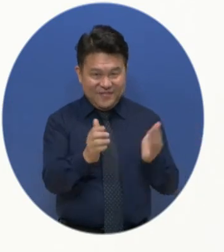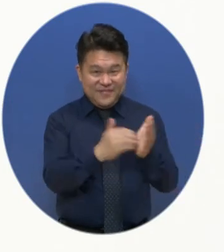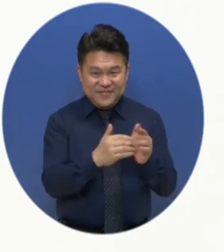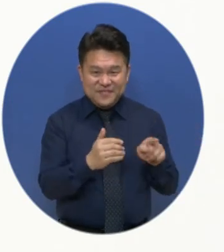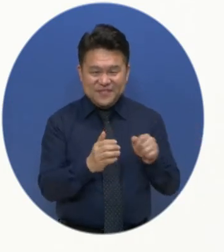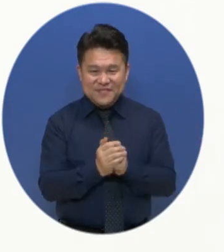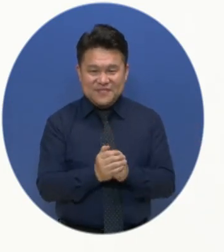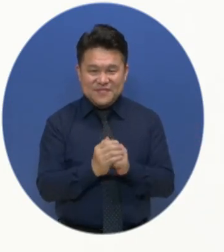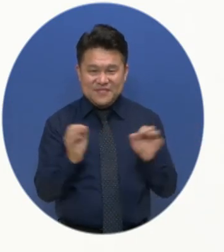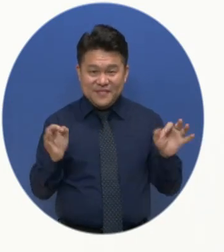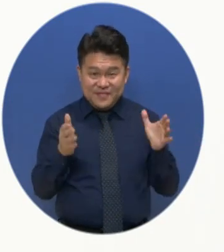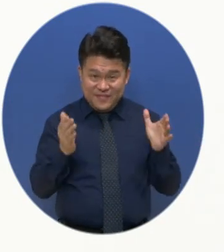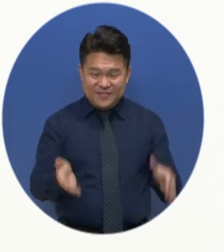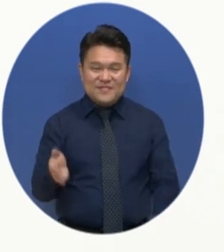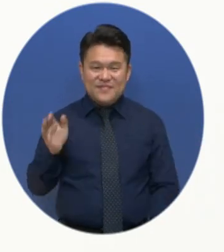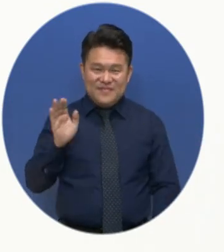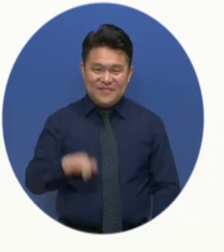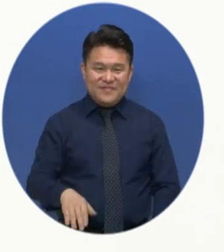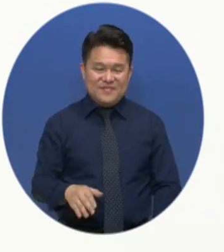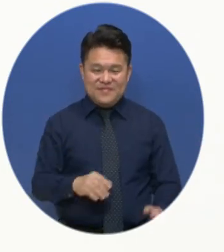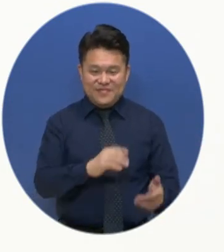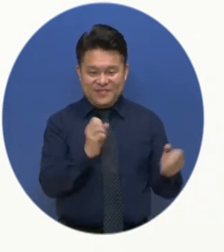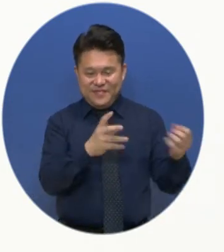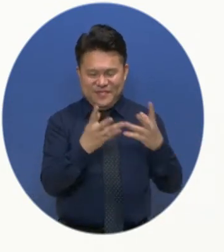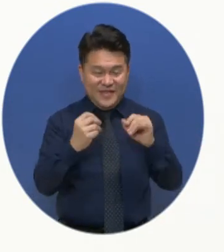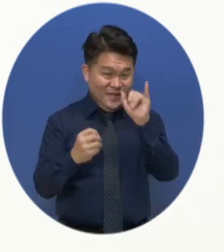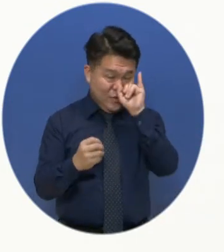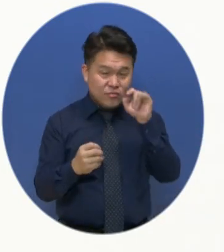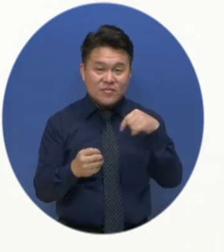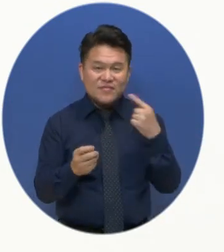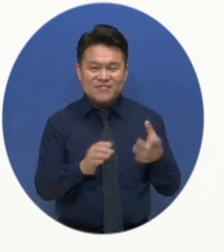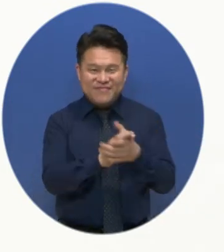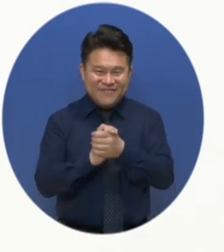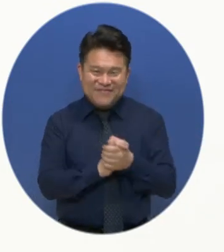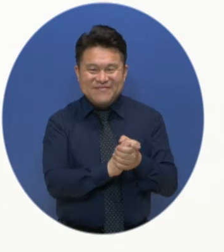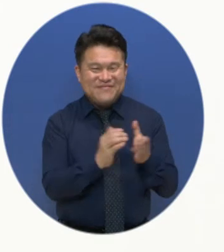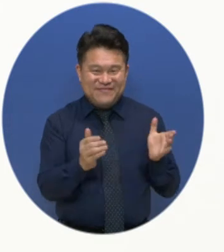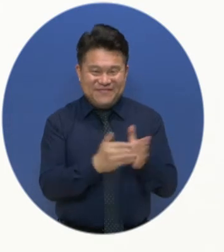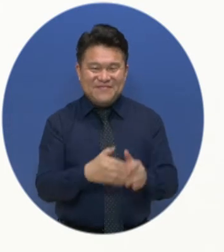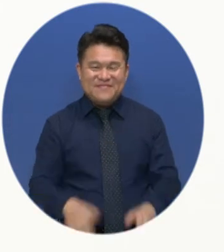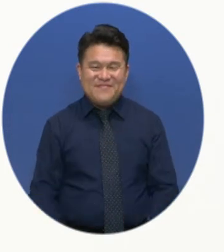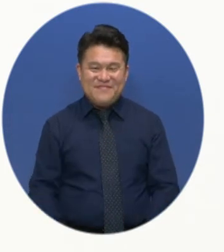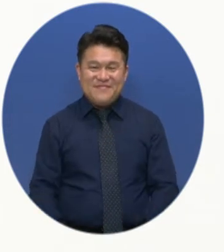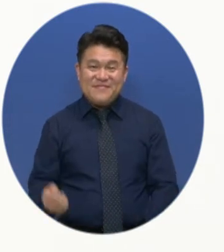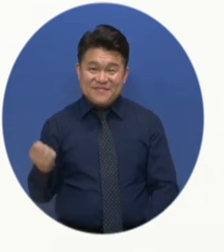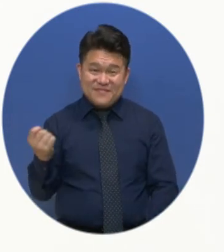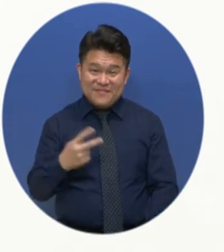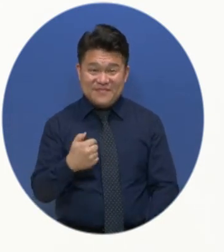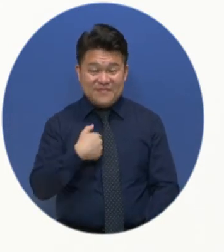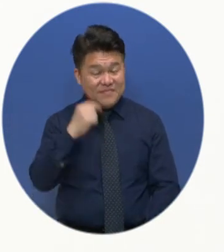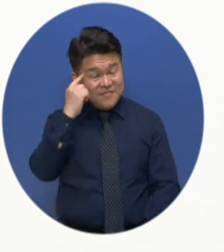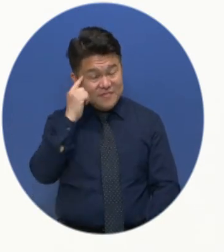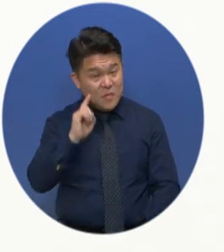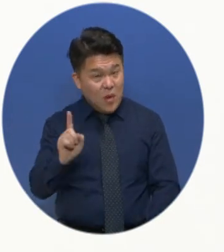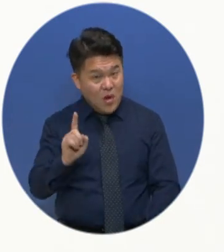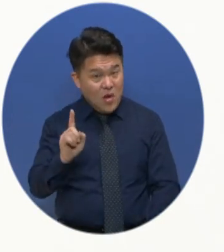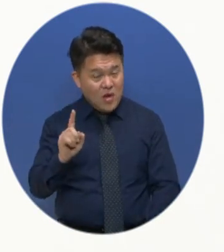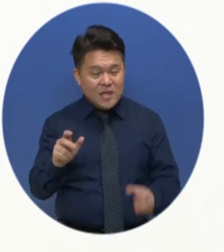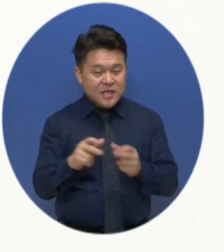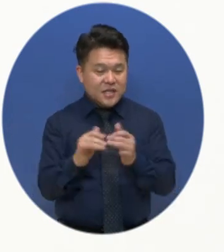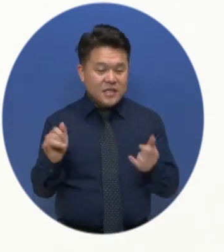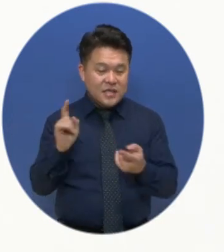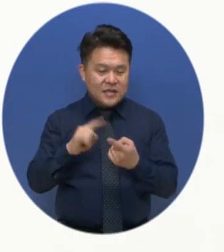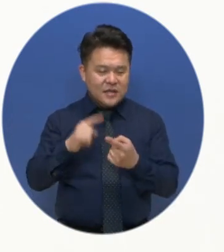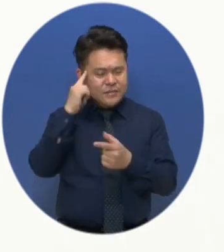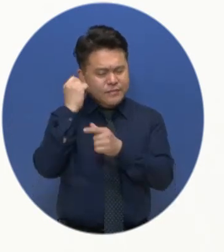거쳤고요. 짧은 시간이었지만 많은 이야기를 나누면서 친구가 되었습니다. 그리고 제가 생각했던 장애인에